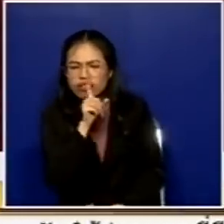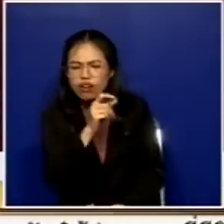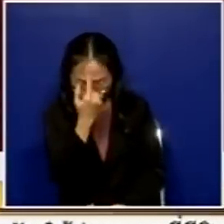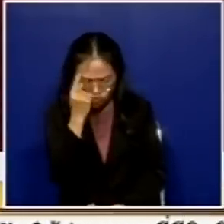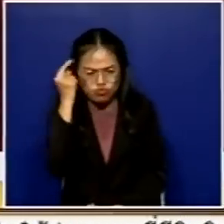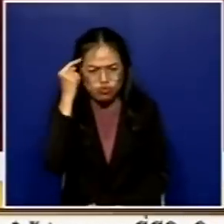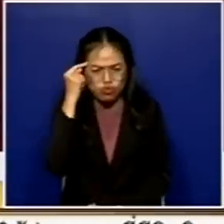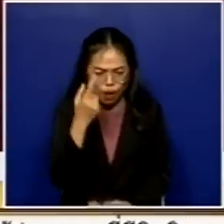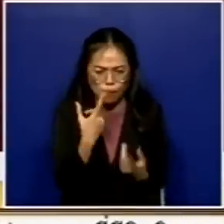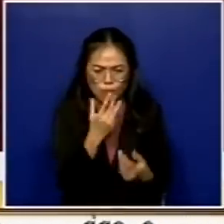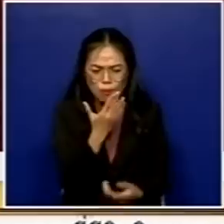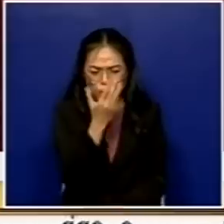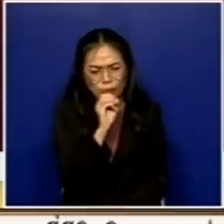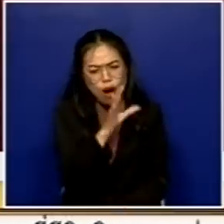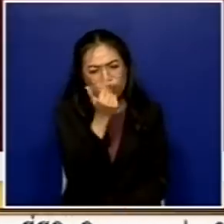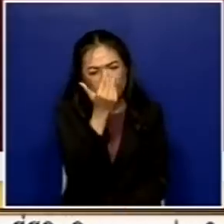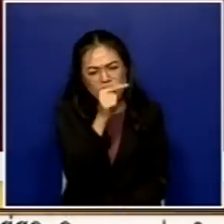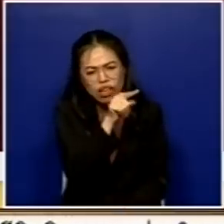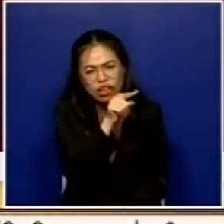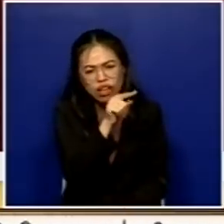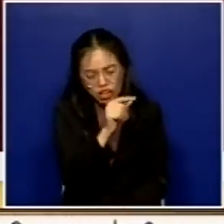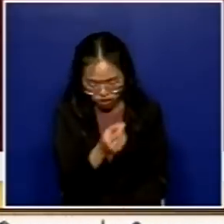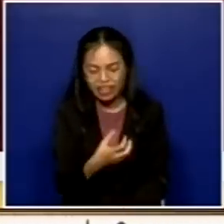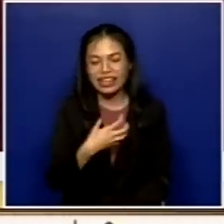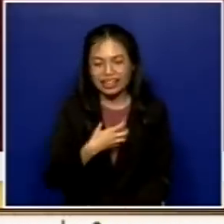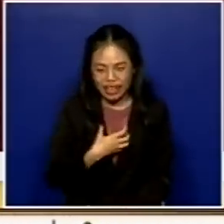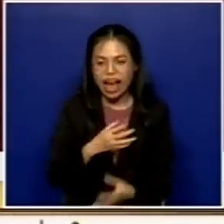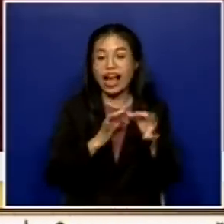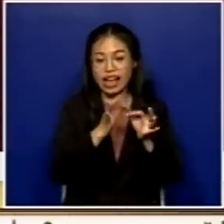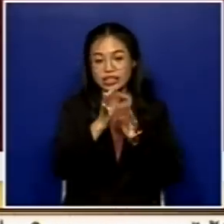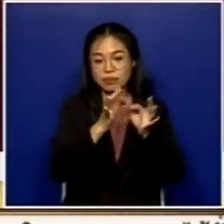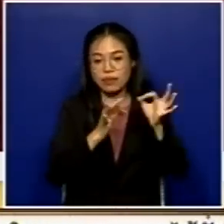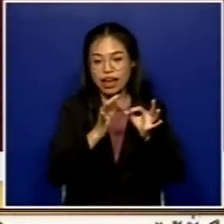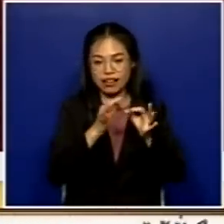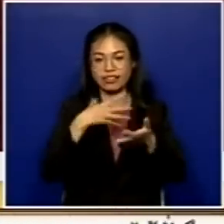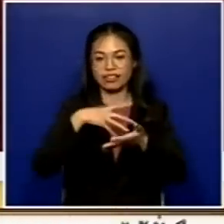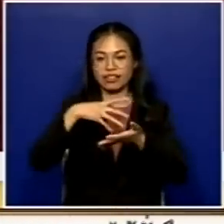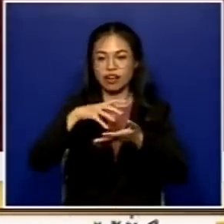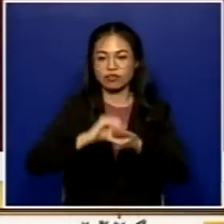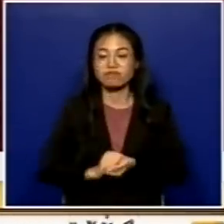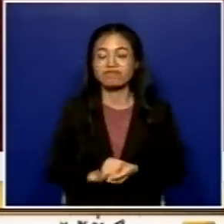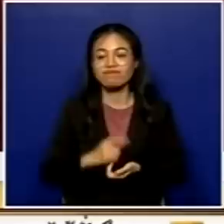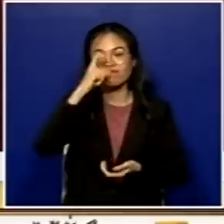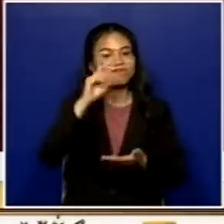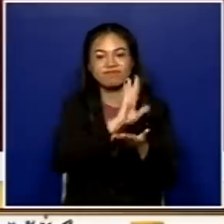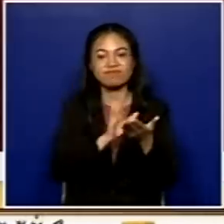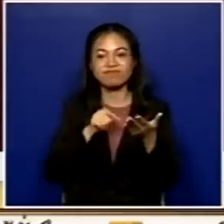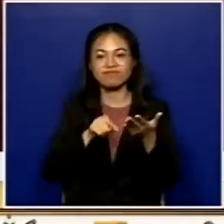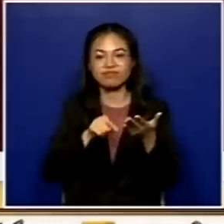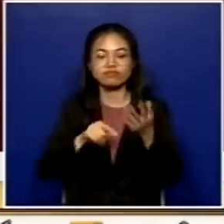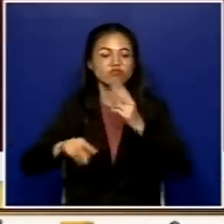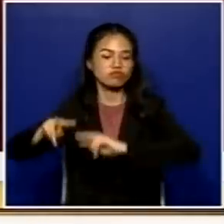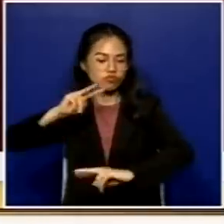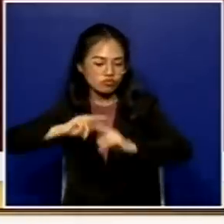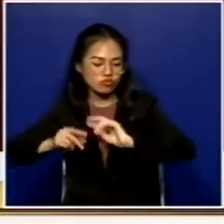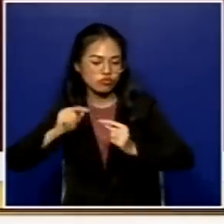อยู่แล้มาบอกทำอะไรผมอยากจะกาบเรีนดงต่ไปนี้นะครับประเทศไยเราปกครองด้